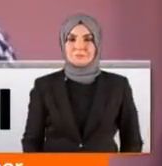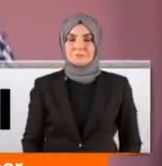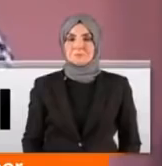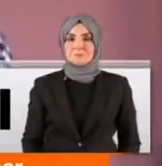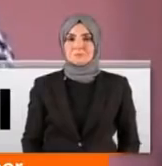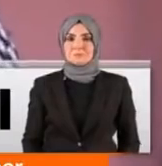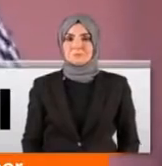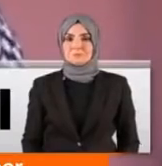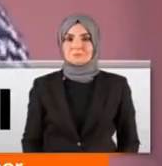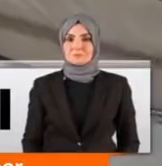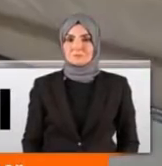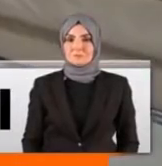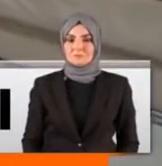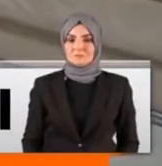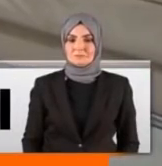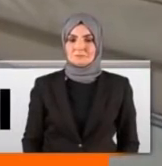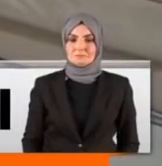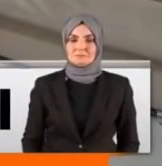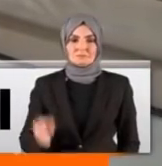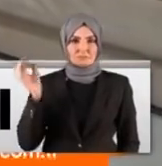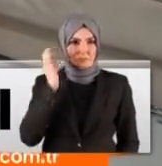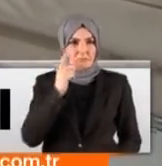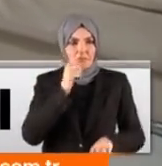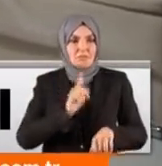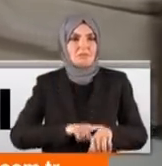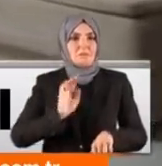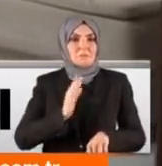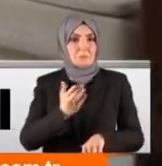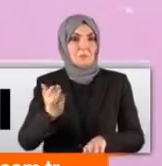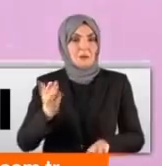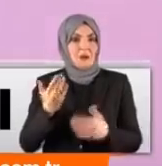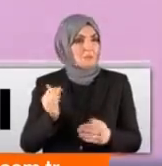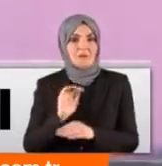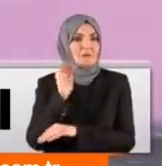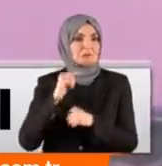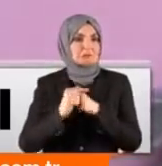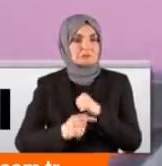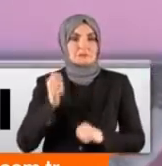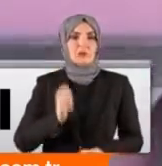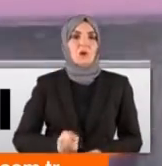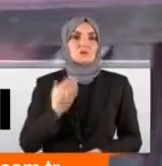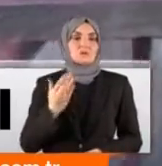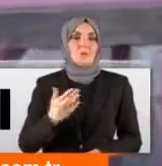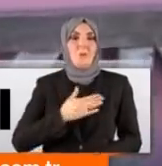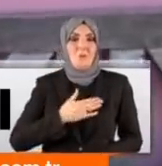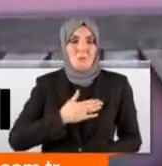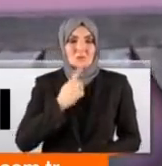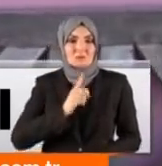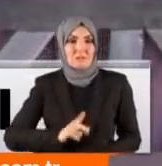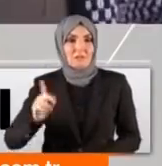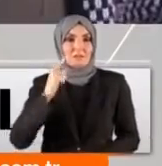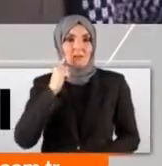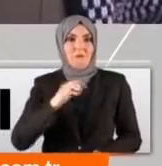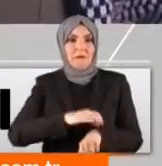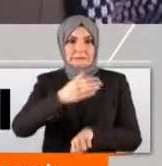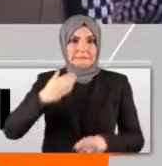öksürükle altı tane kaburgam kırıldı kulağa inanılmaz gelse de yaşadıkları gerçek öksürük şikayetiyle Gittiği hastanede duyduklarına